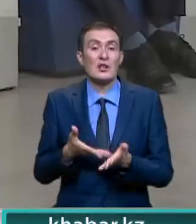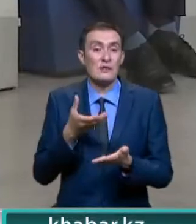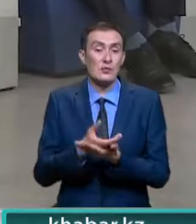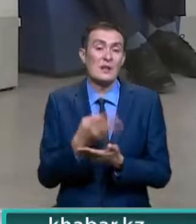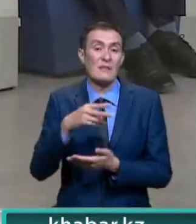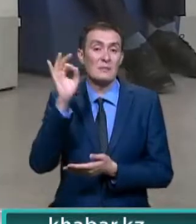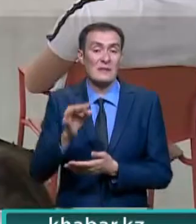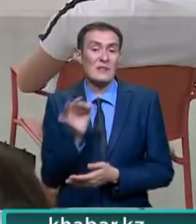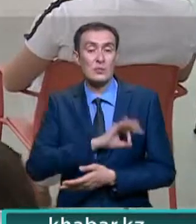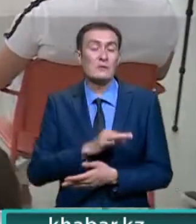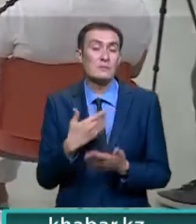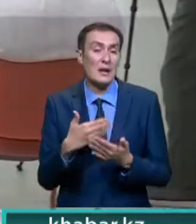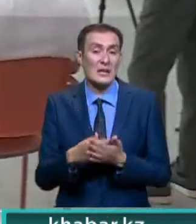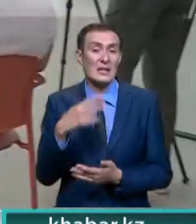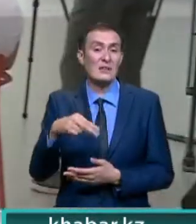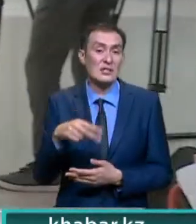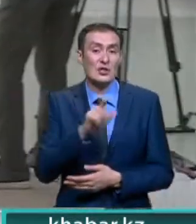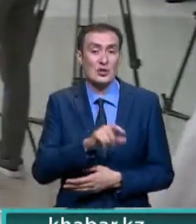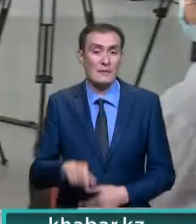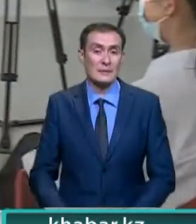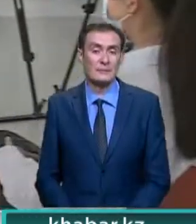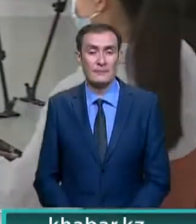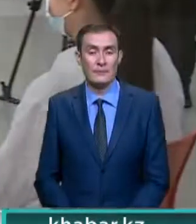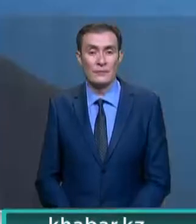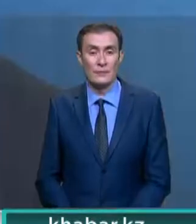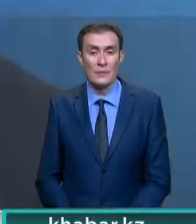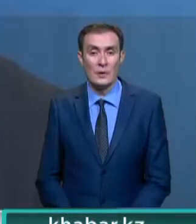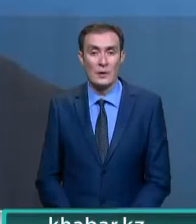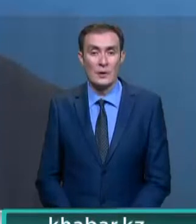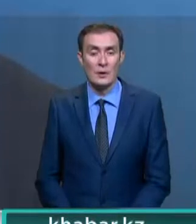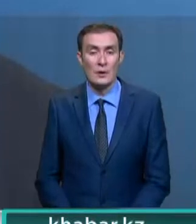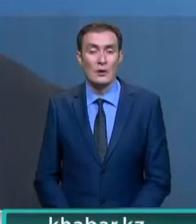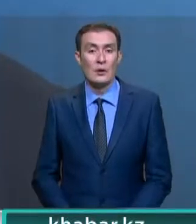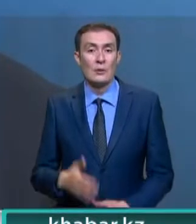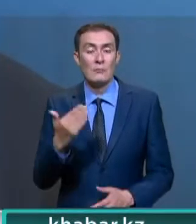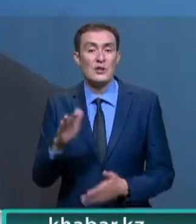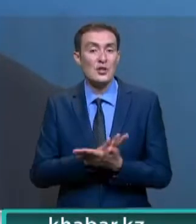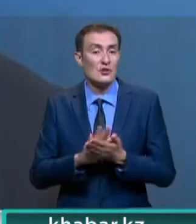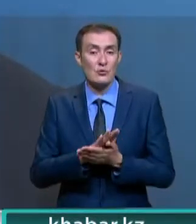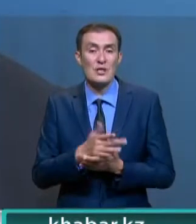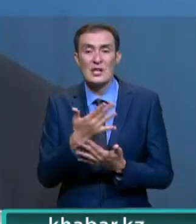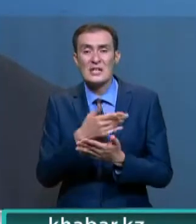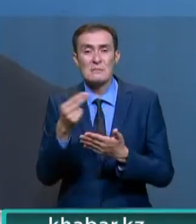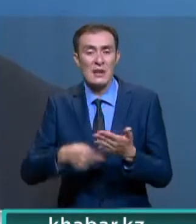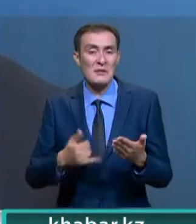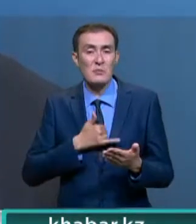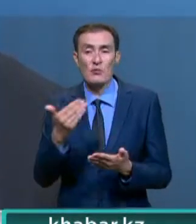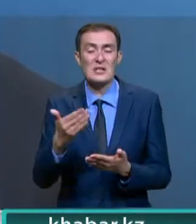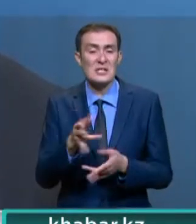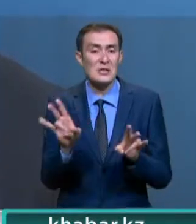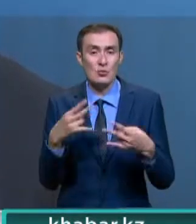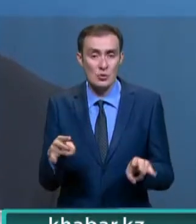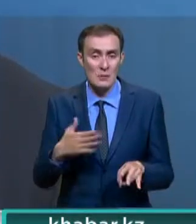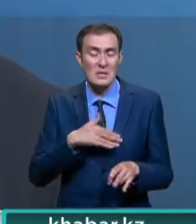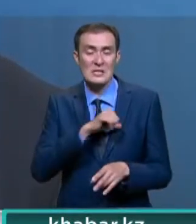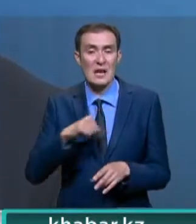Новой услугой воспользовались уже порядка 20 человек. Мы не просим у вас ни одну справку. Все цифровые документы мы получаем с государственных сервисов.